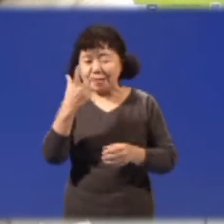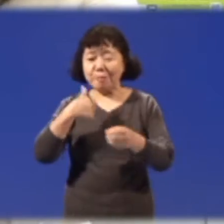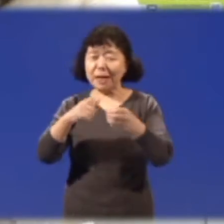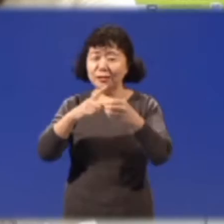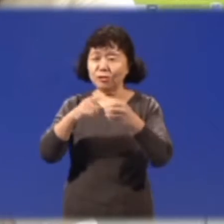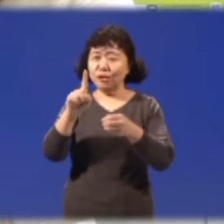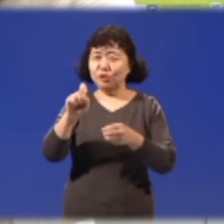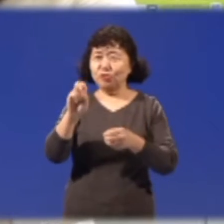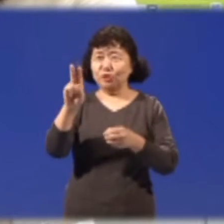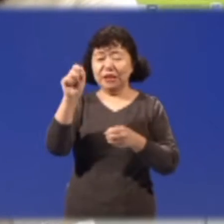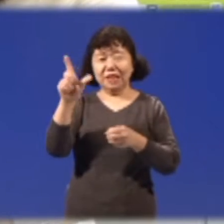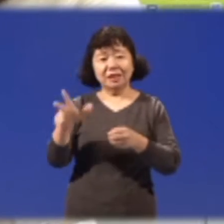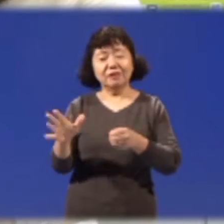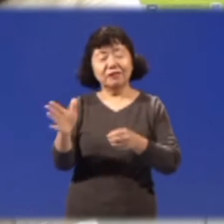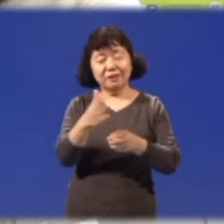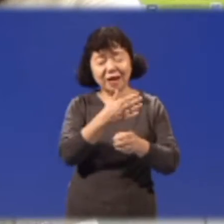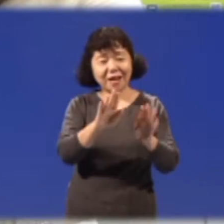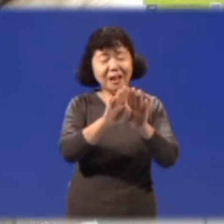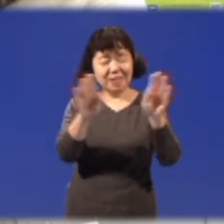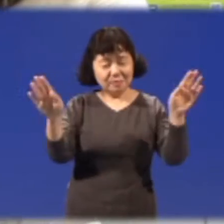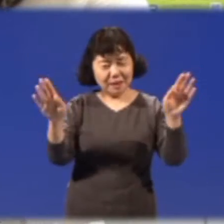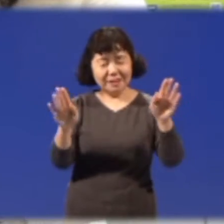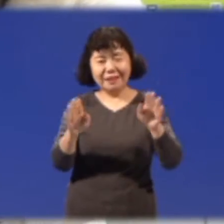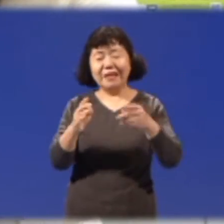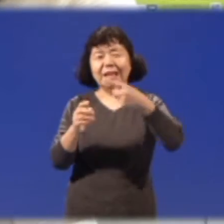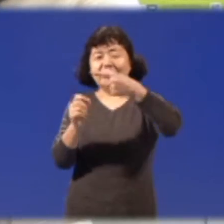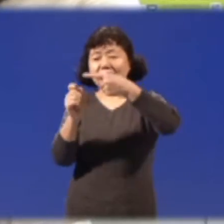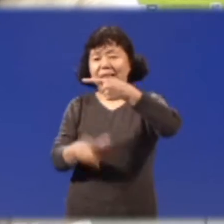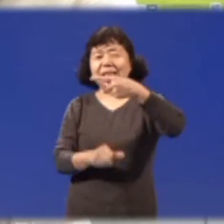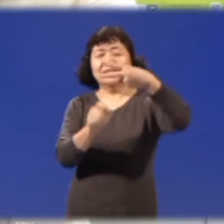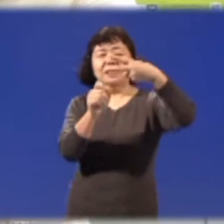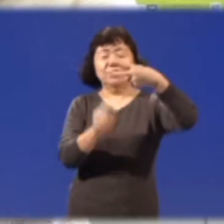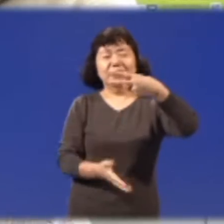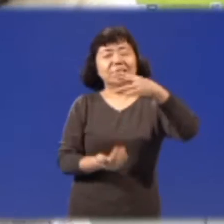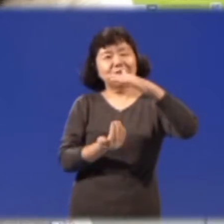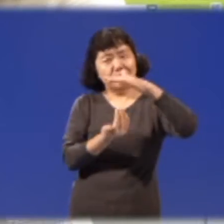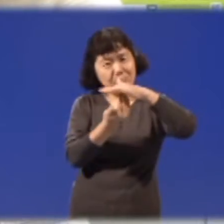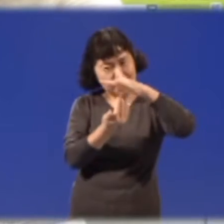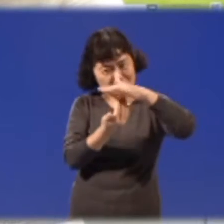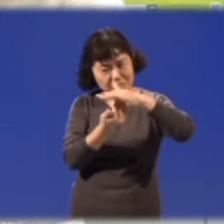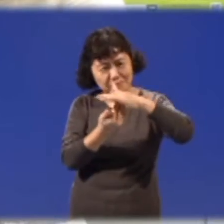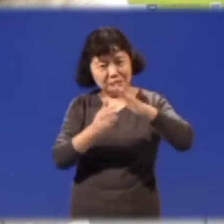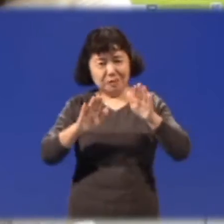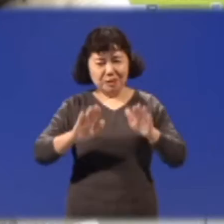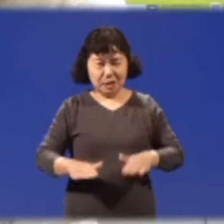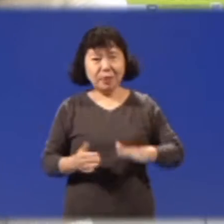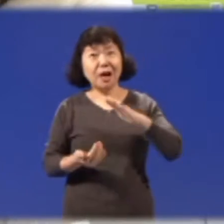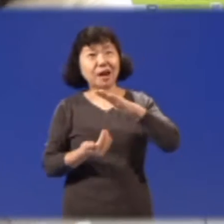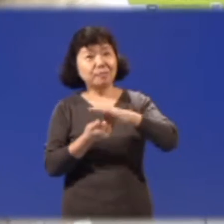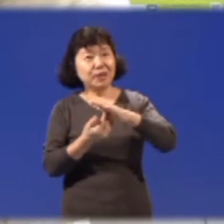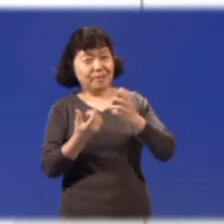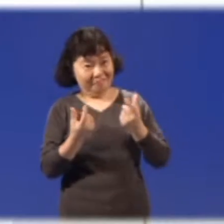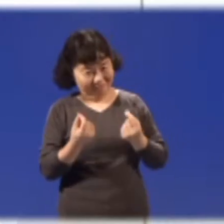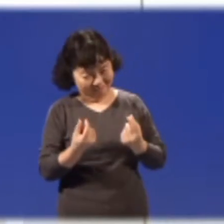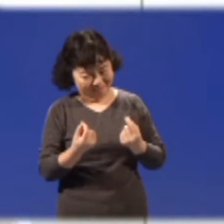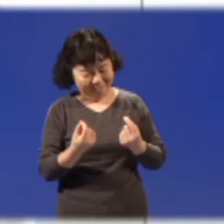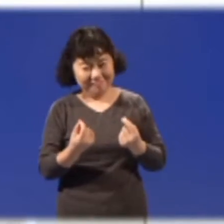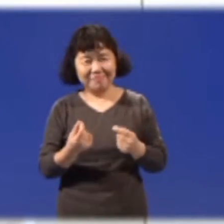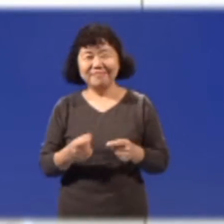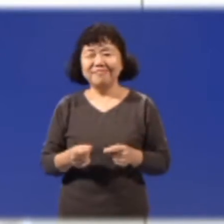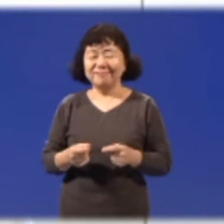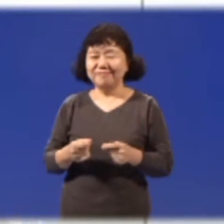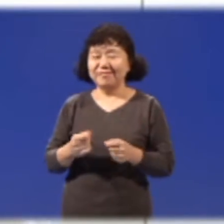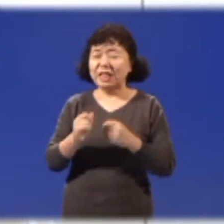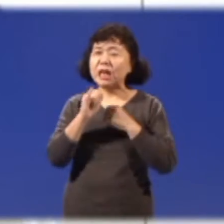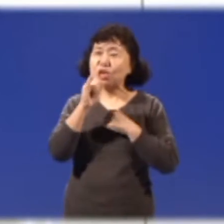が始まり、1月から2月にピークを迎えます。 じゃあ今がピークってことですよね。インフルエン